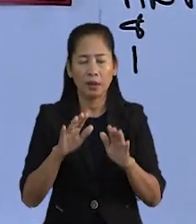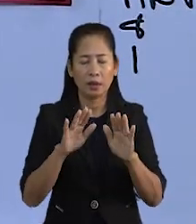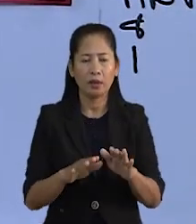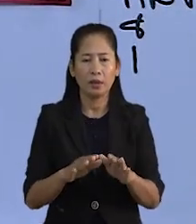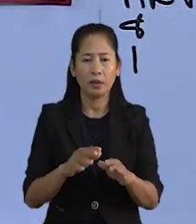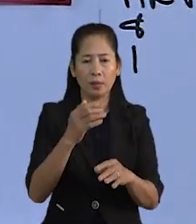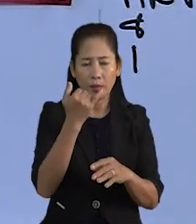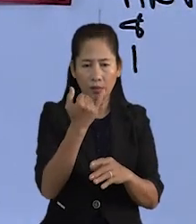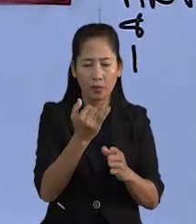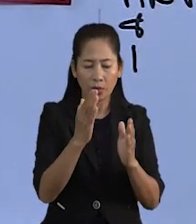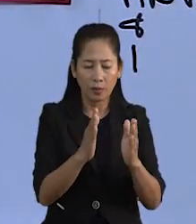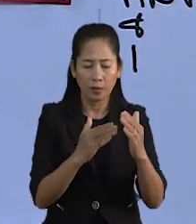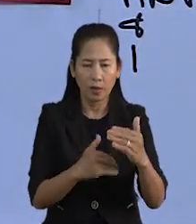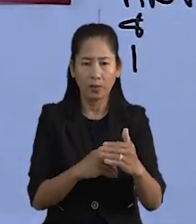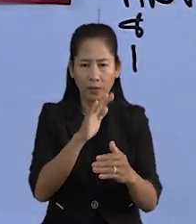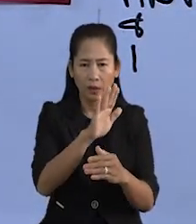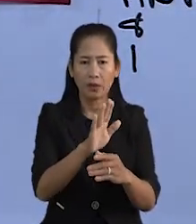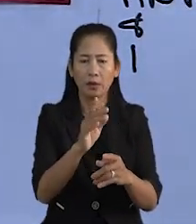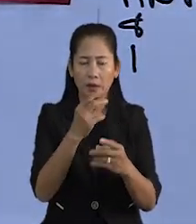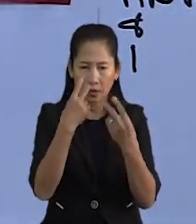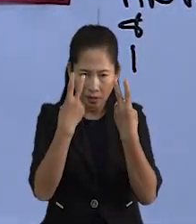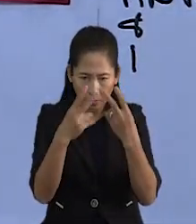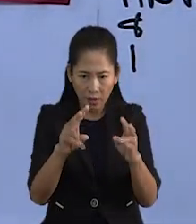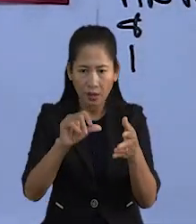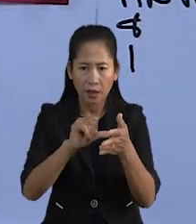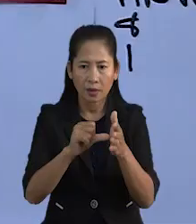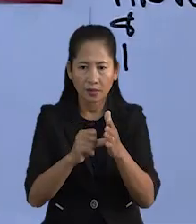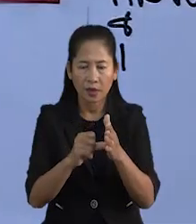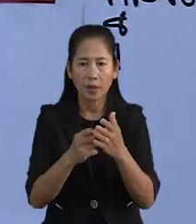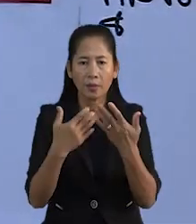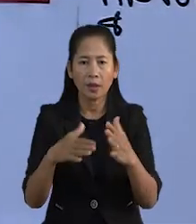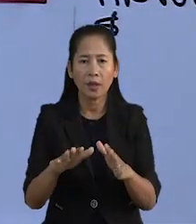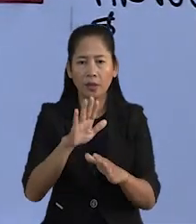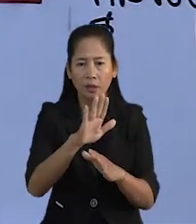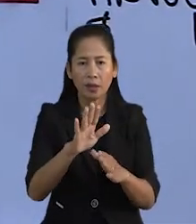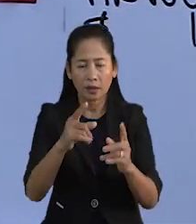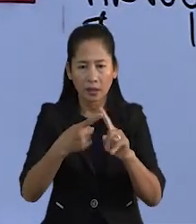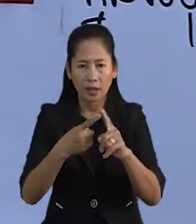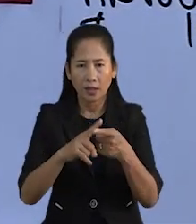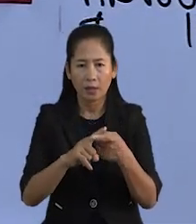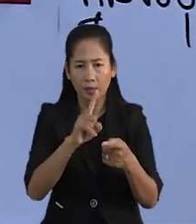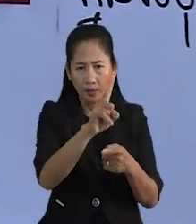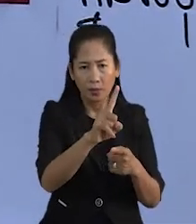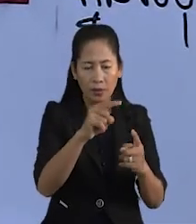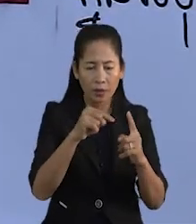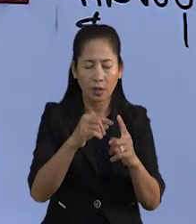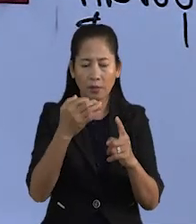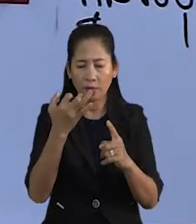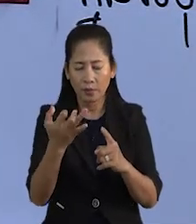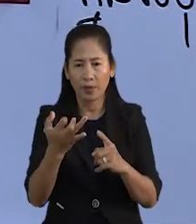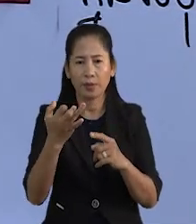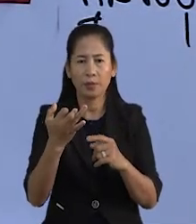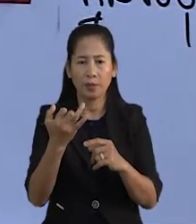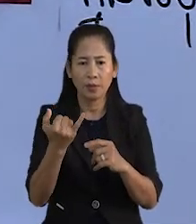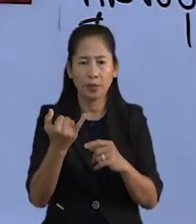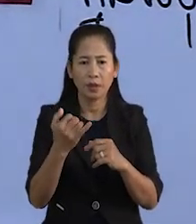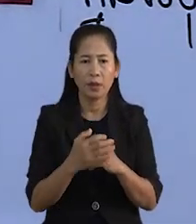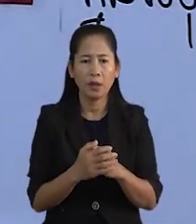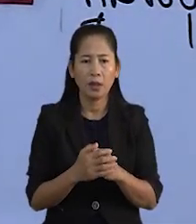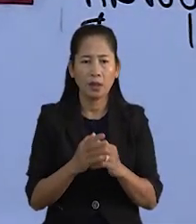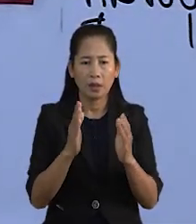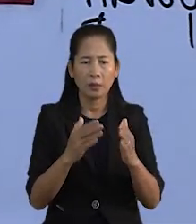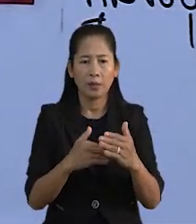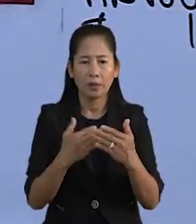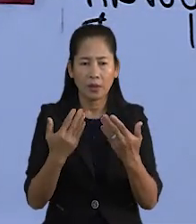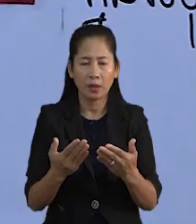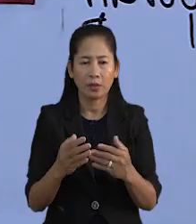ល់តែ6ប្រអប់ទេដែលកូនត្រូវពិនិត្យខ្លឹមសាររួចហើយកូនដាក់លេខរៀងពី1ដល់5 6បាទដាក់នៅក្នុងប្រ